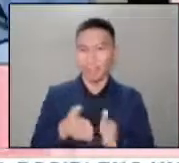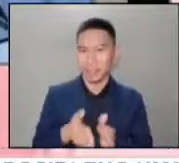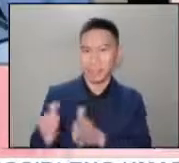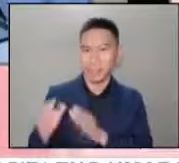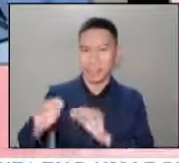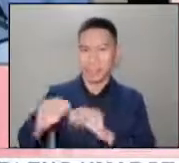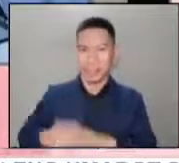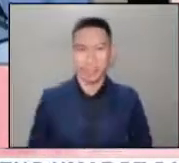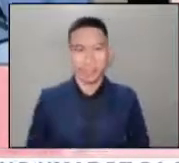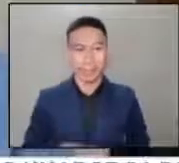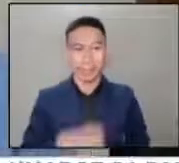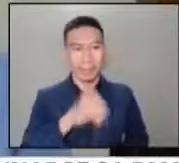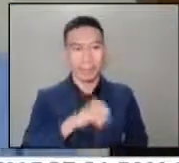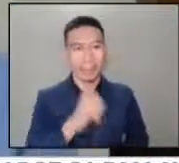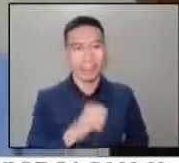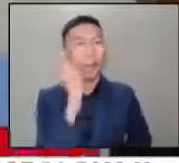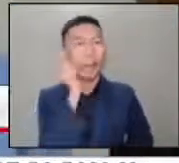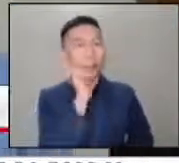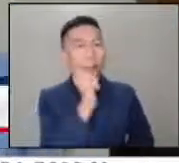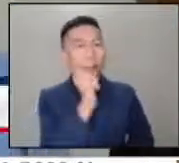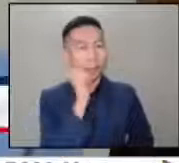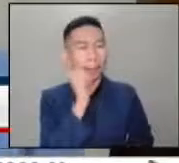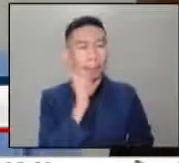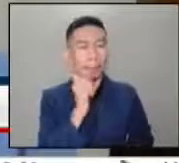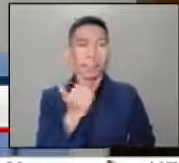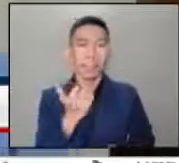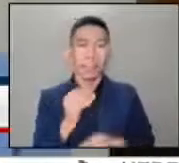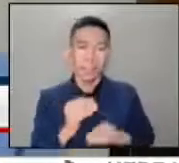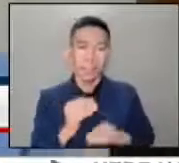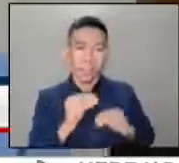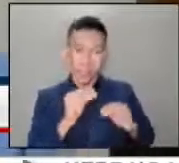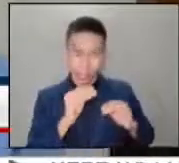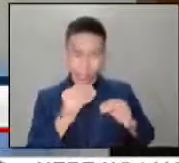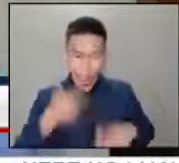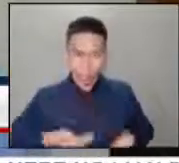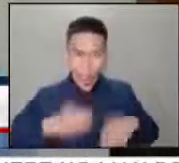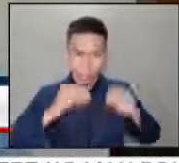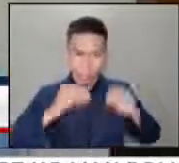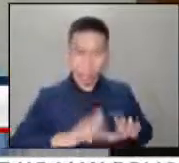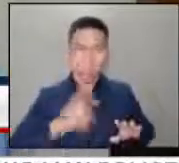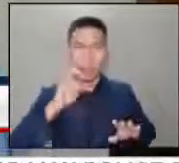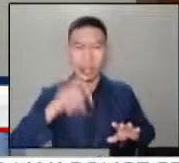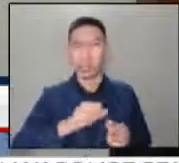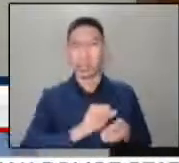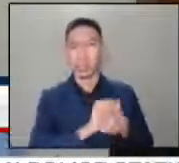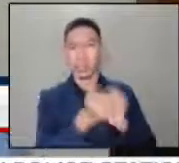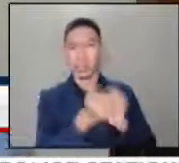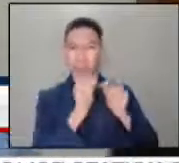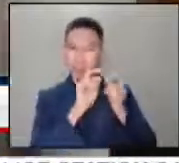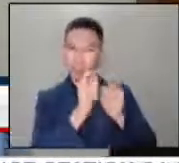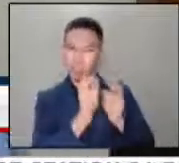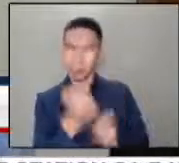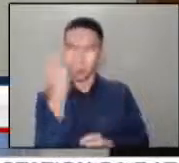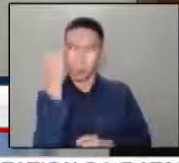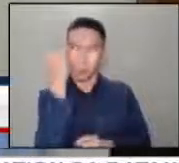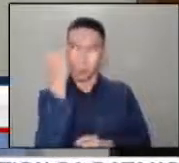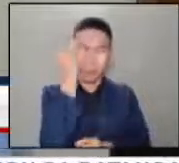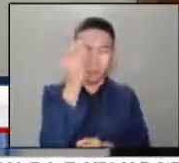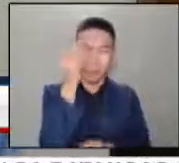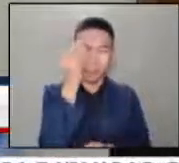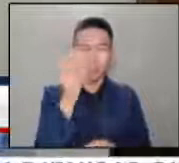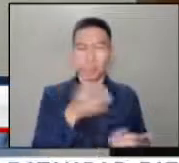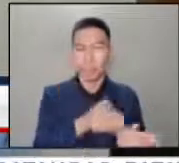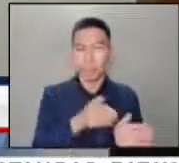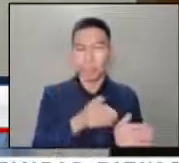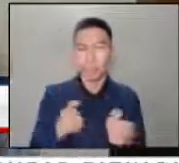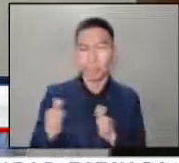Yeah, I think every day po ma'am, as a teacher, we have to adjust our strategies, yung mga estratehiya natin sa pagtuturo. Depende po yan